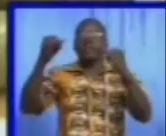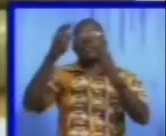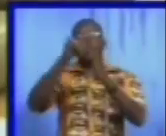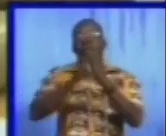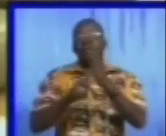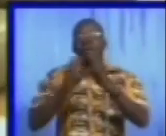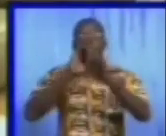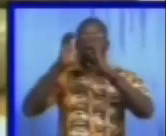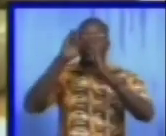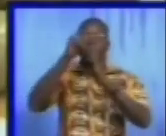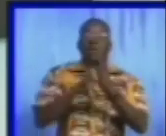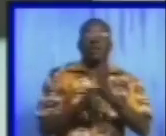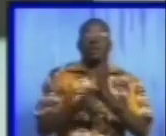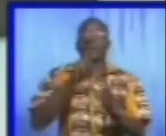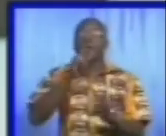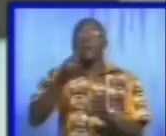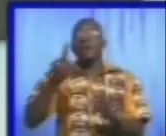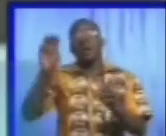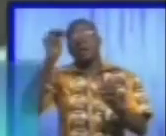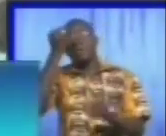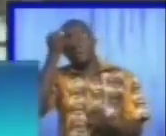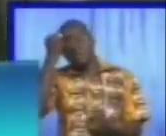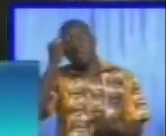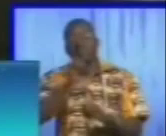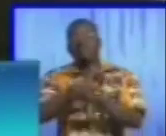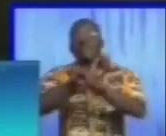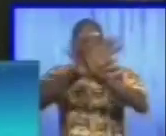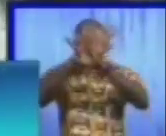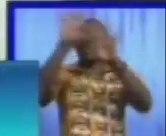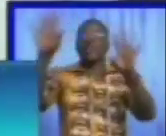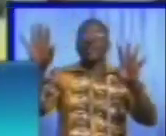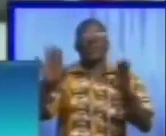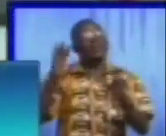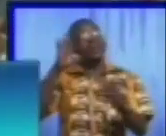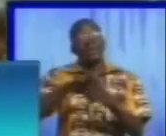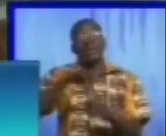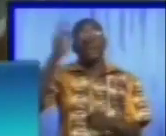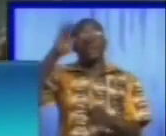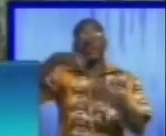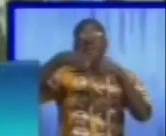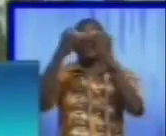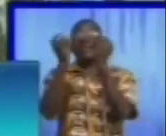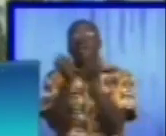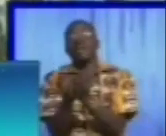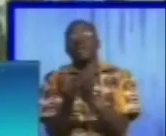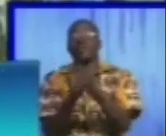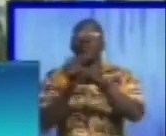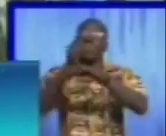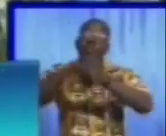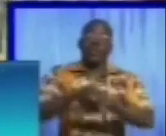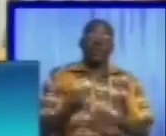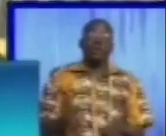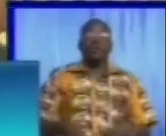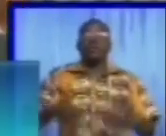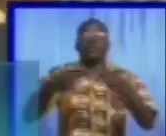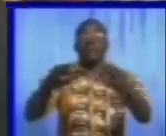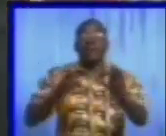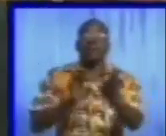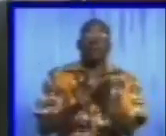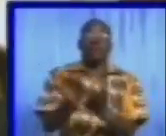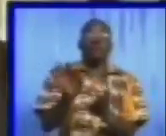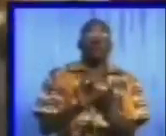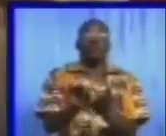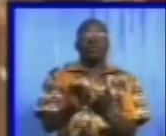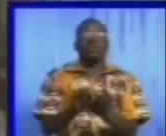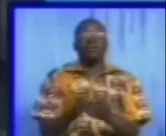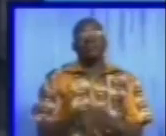communication afin d'être un ministère où il y a la transparence, l'esprit d'équipe et l'obligation de rendre compte.